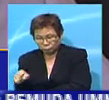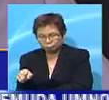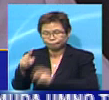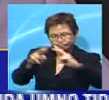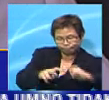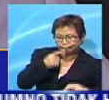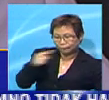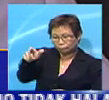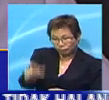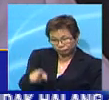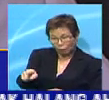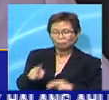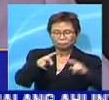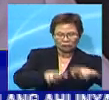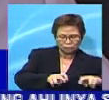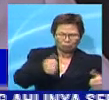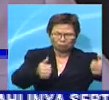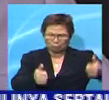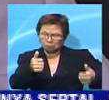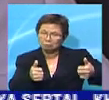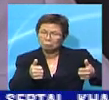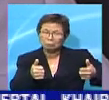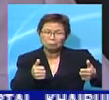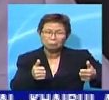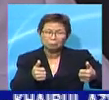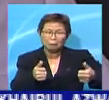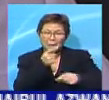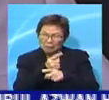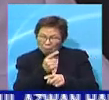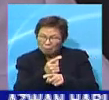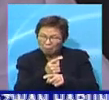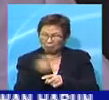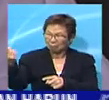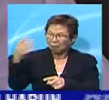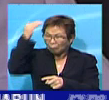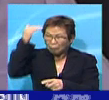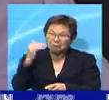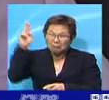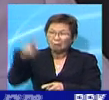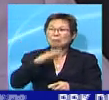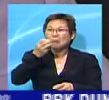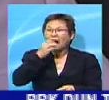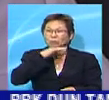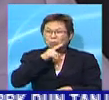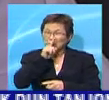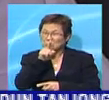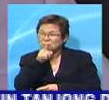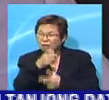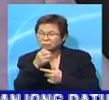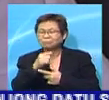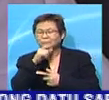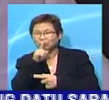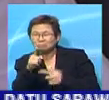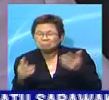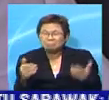menyiasat sama ada berita ini betul atau tak, sah tak sah. Okay? Dan kalau